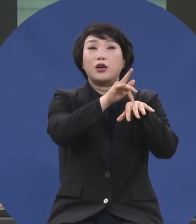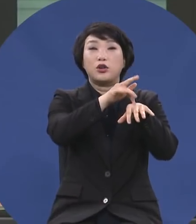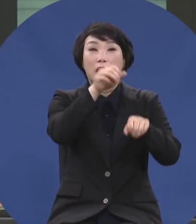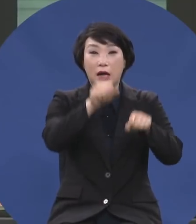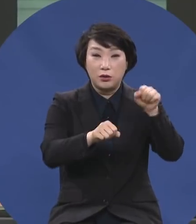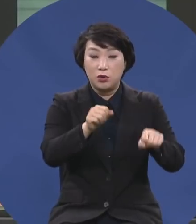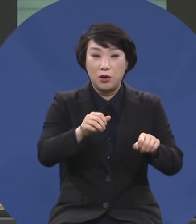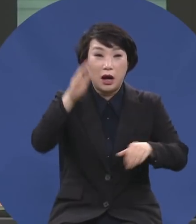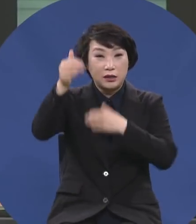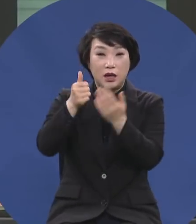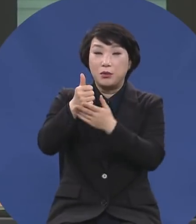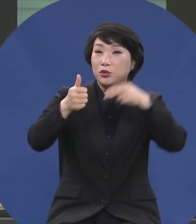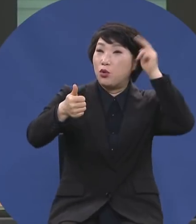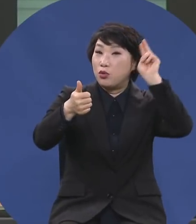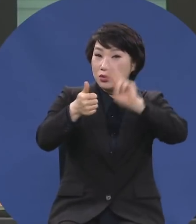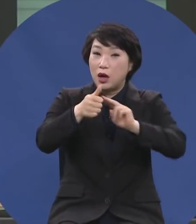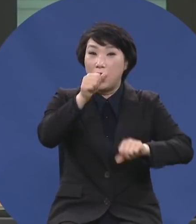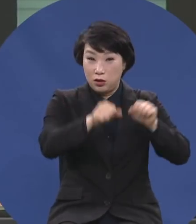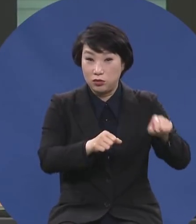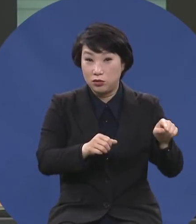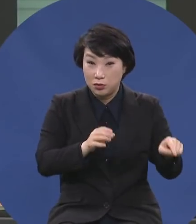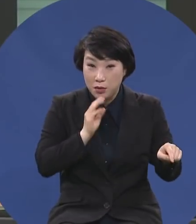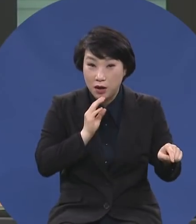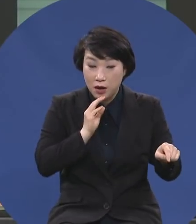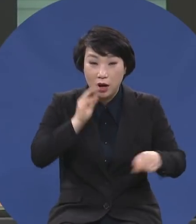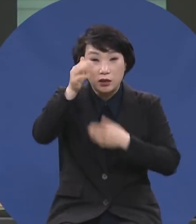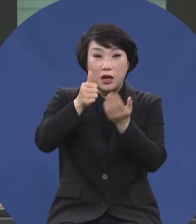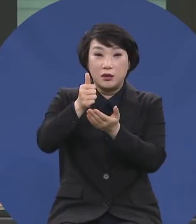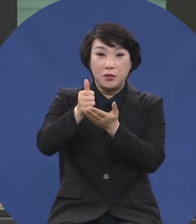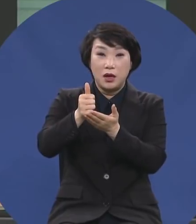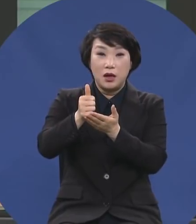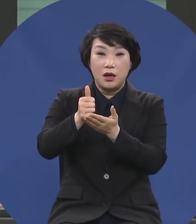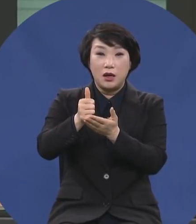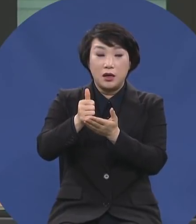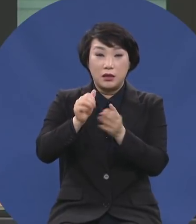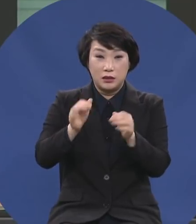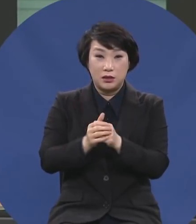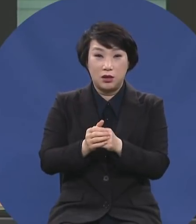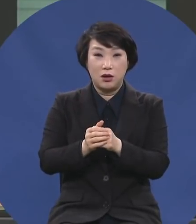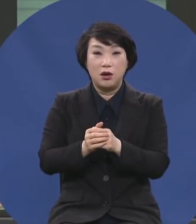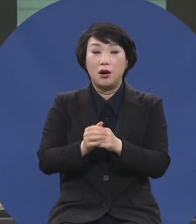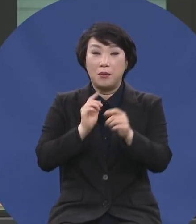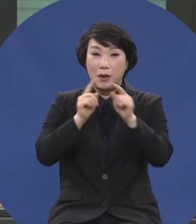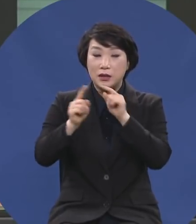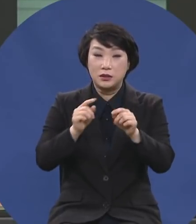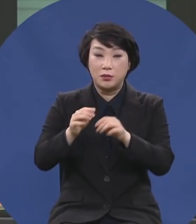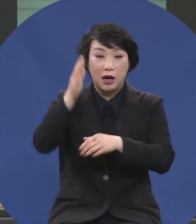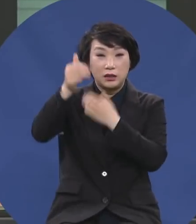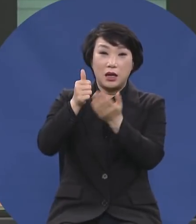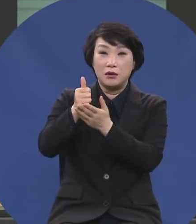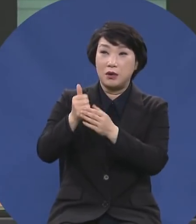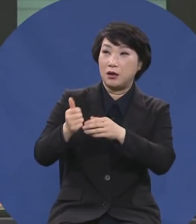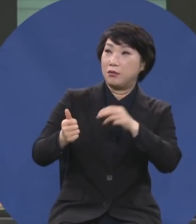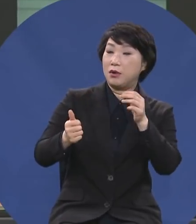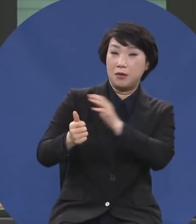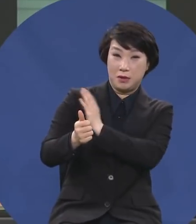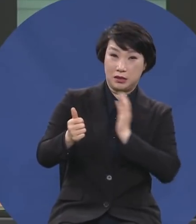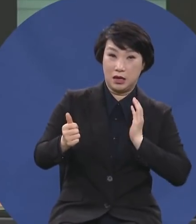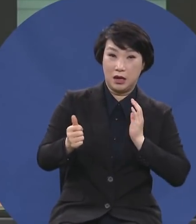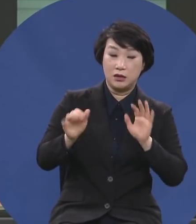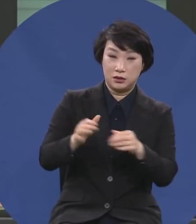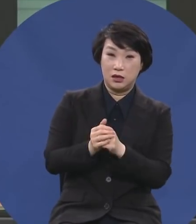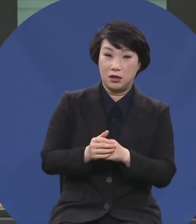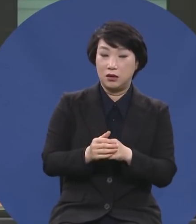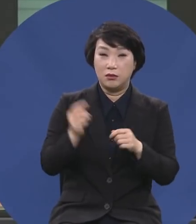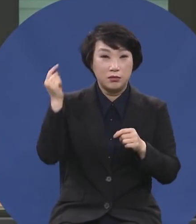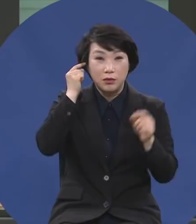행위, 하나님을 도전하는 행위, 하나님의 아무리 말씀해도 하나님을 배타하고 듣지 않는